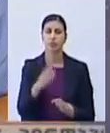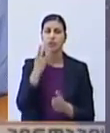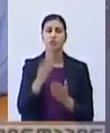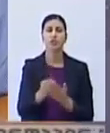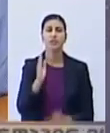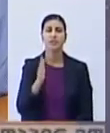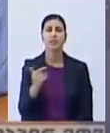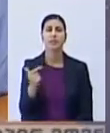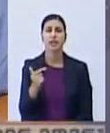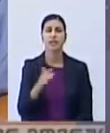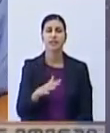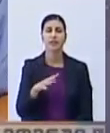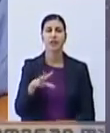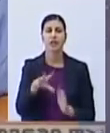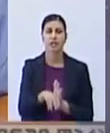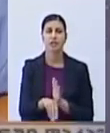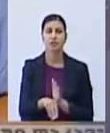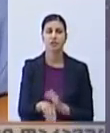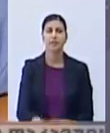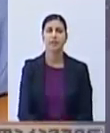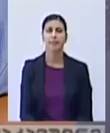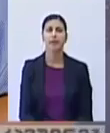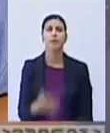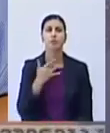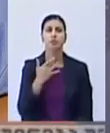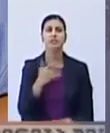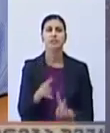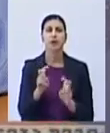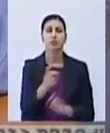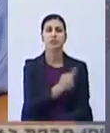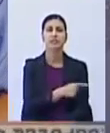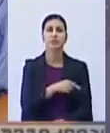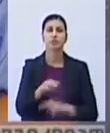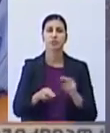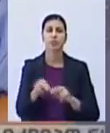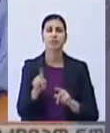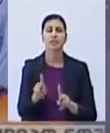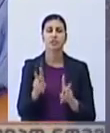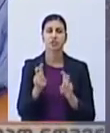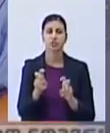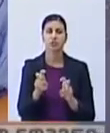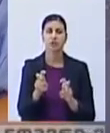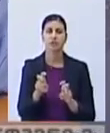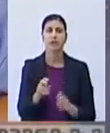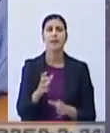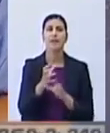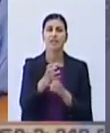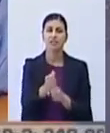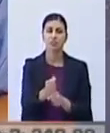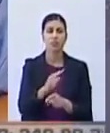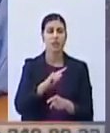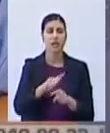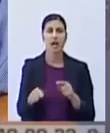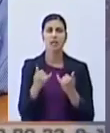ჩვენ ვიქნებით გარანტი ქვეყანაში მუნიციპალური საავადმყოფოების შენებლობისა. რაც გულისხმობს პრევენციული და